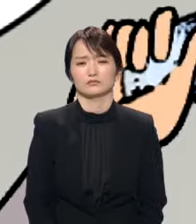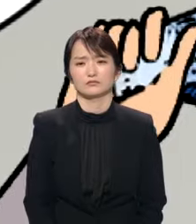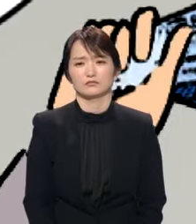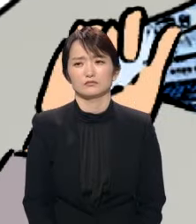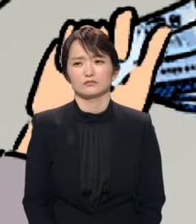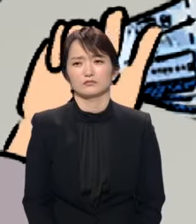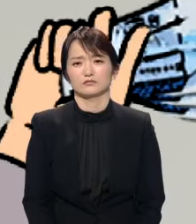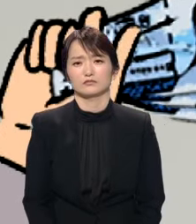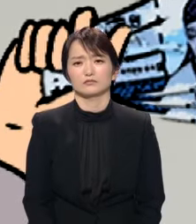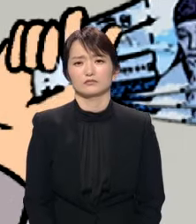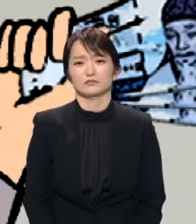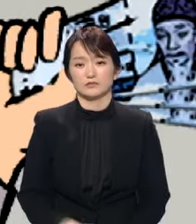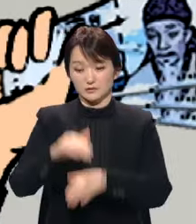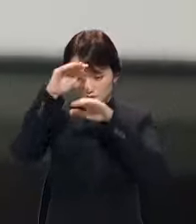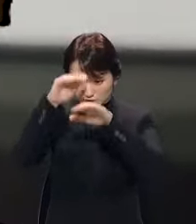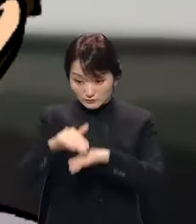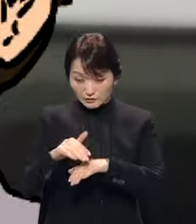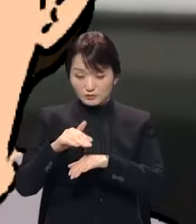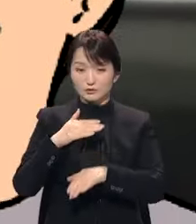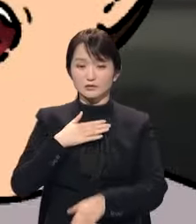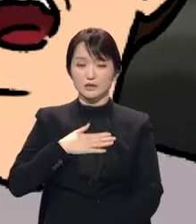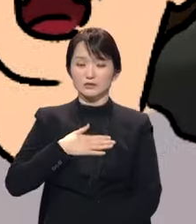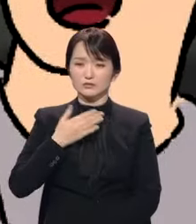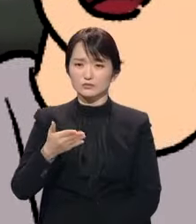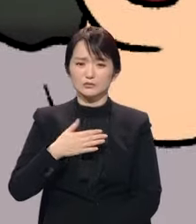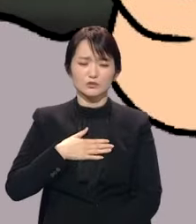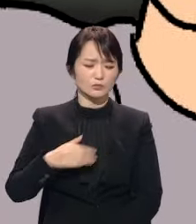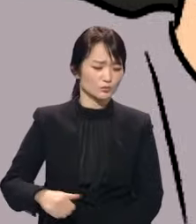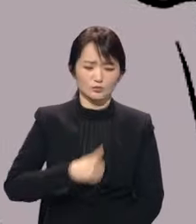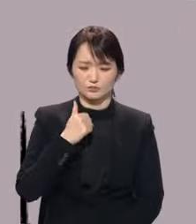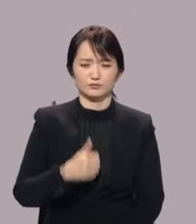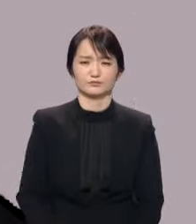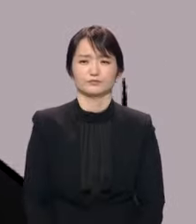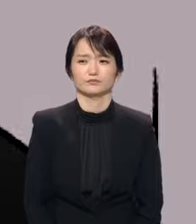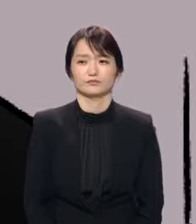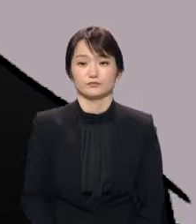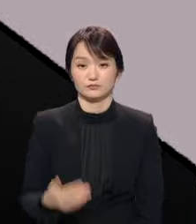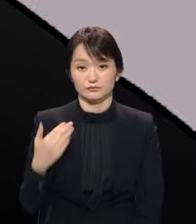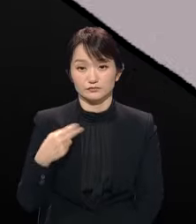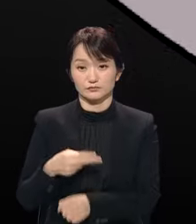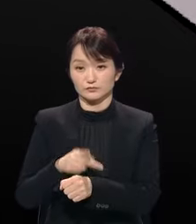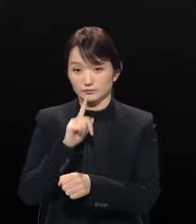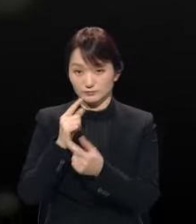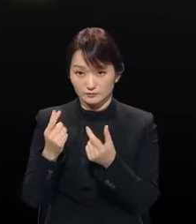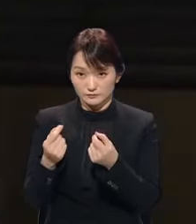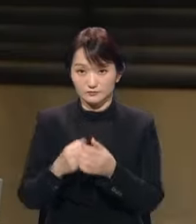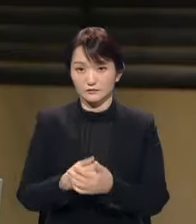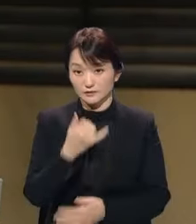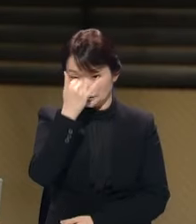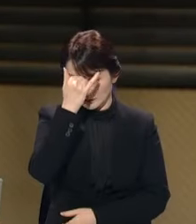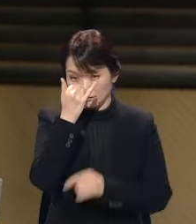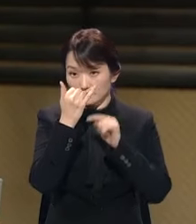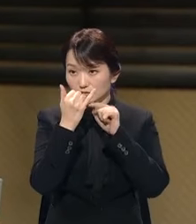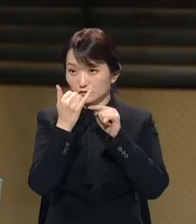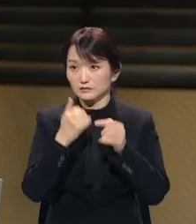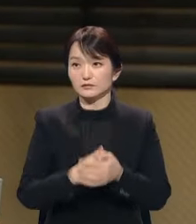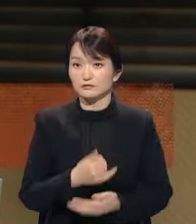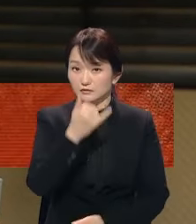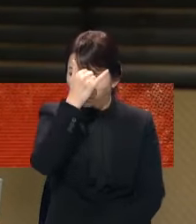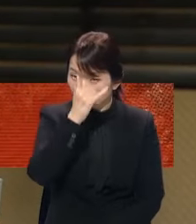사연을 얘기해드리면서 제가 막 화가 나네요. 사실 아까 뭐 좀 전에 교수님 말씀하셨던 것처럼 매너 얘기를 하셨는데 그렇게 매너